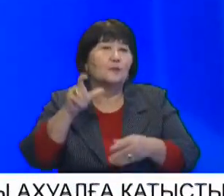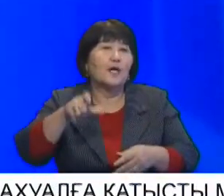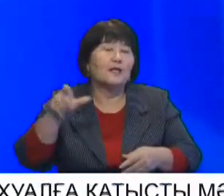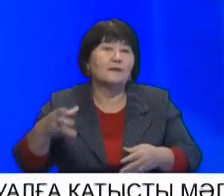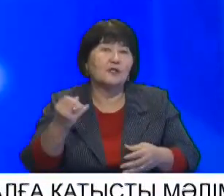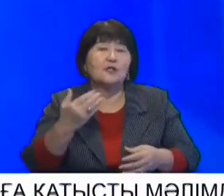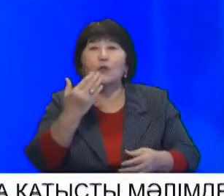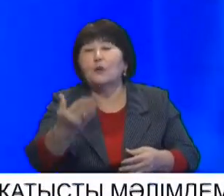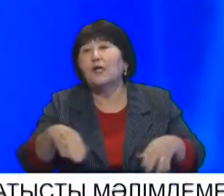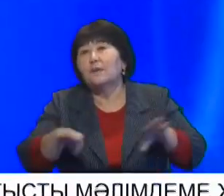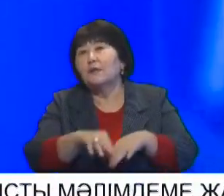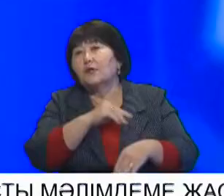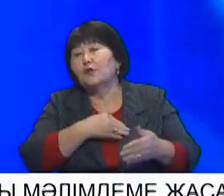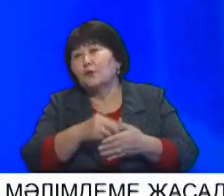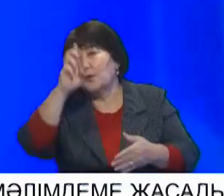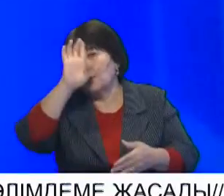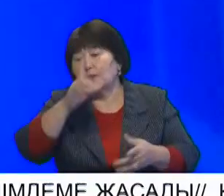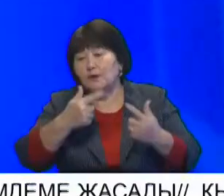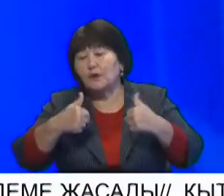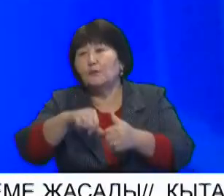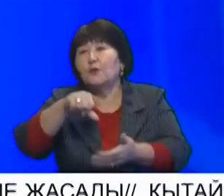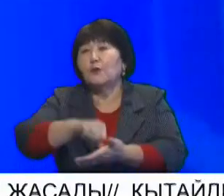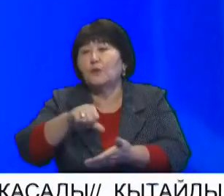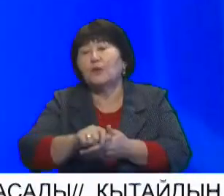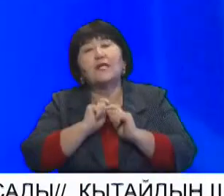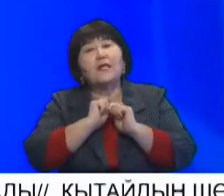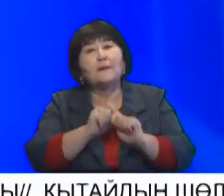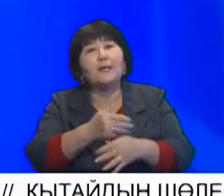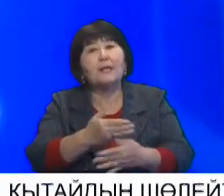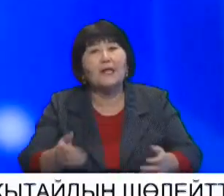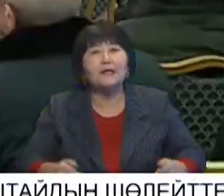және олармен бірге жұмыс істейтін үкіметтік емес ұйым өкілдері марапатталды.